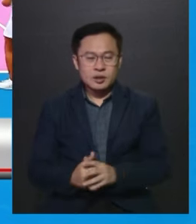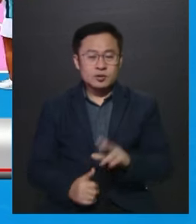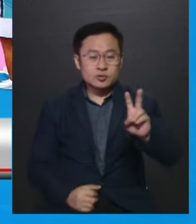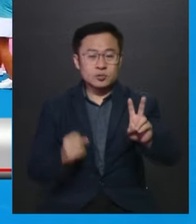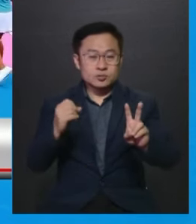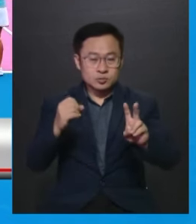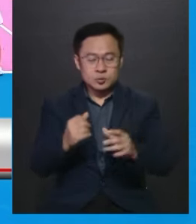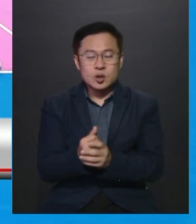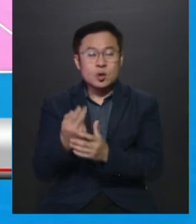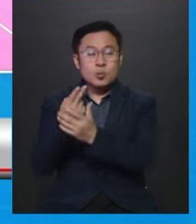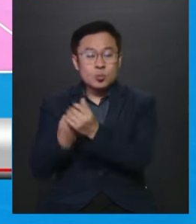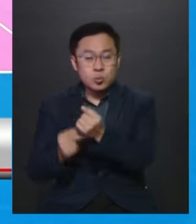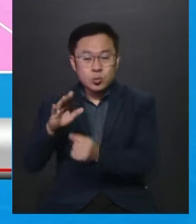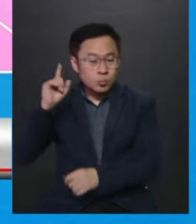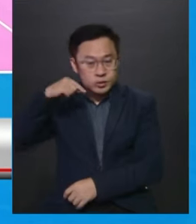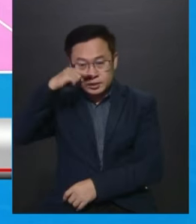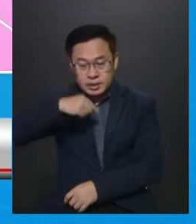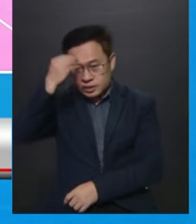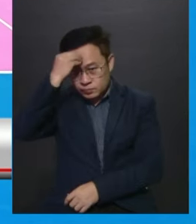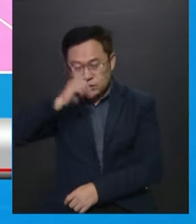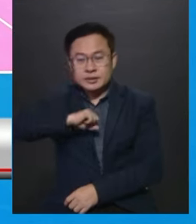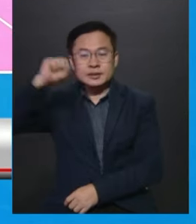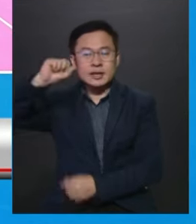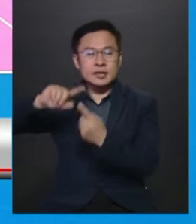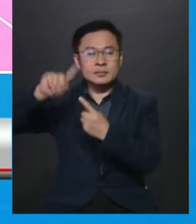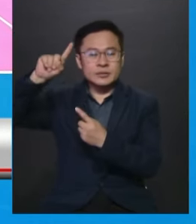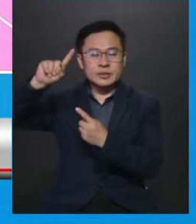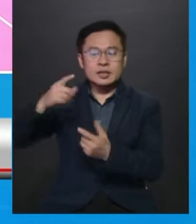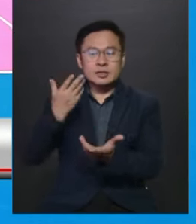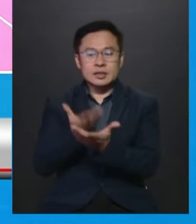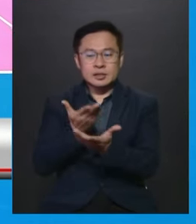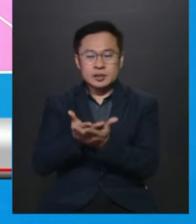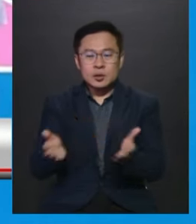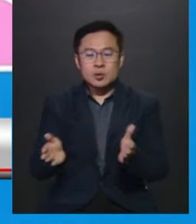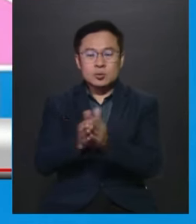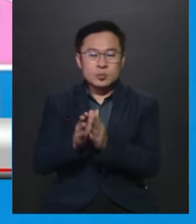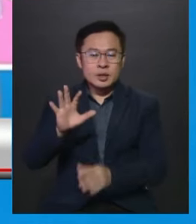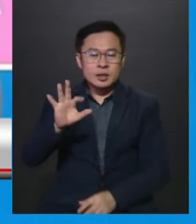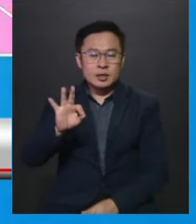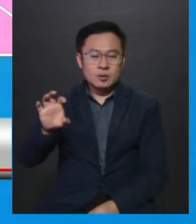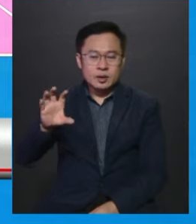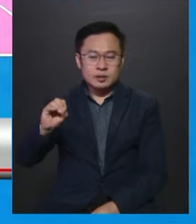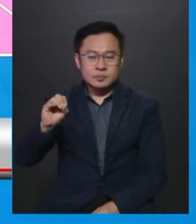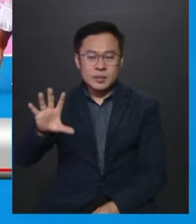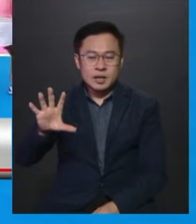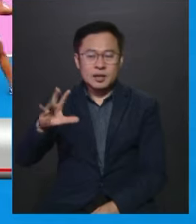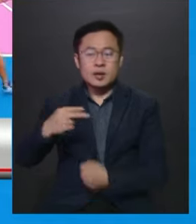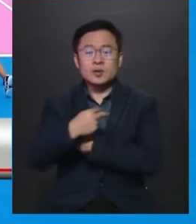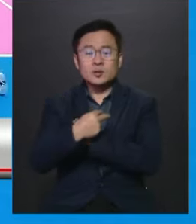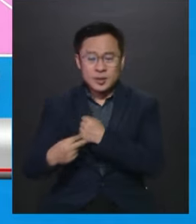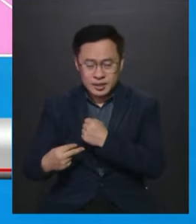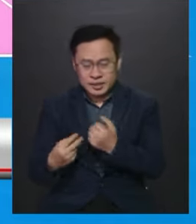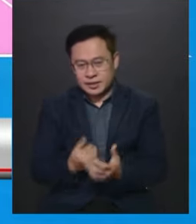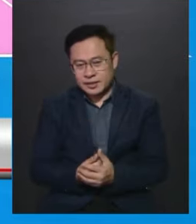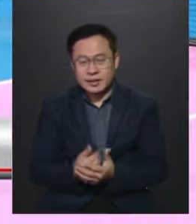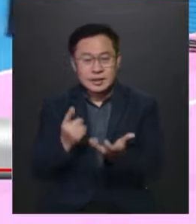ำให้อัญชิสาแล้วก็คู่ของเขาครับได้แชมป์หญิงคู่ไปครับพร้อมรับเงินรางวัลร่วมกัน955ดอลลาร์สหรัฐครับแล้วก็คว้า